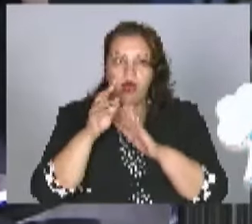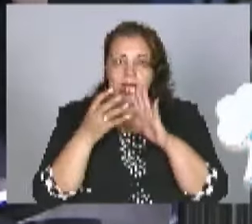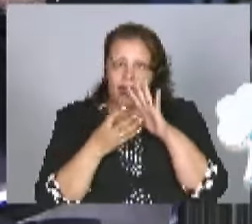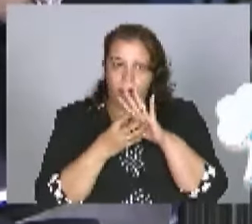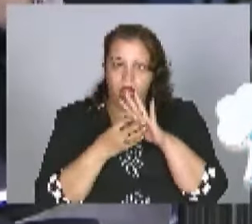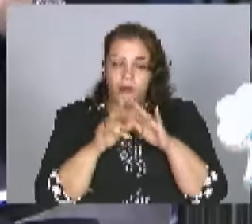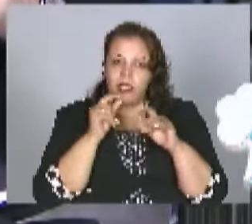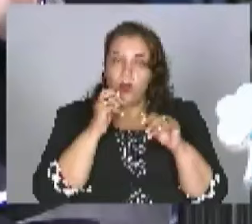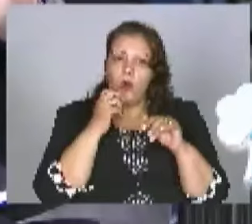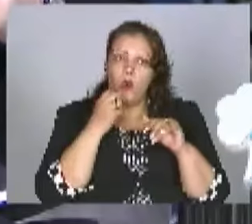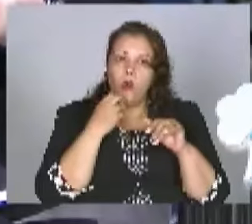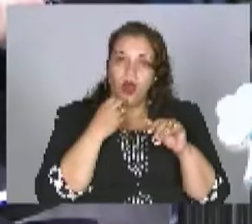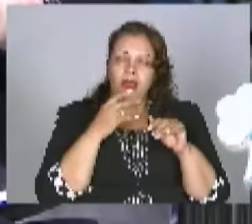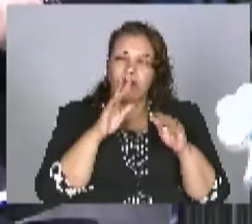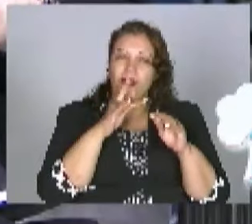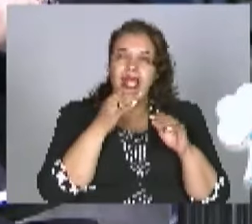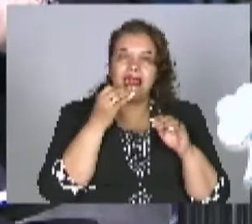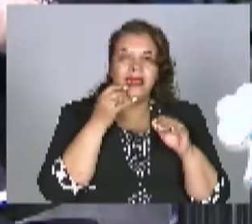التسلط